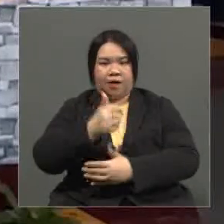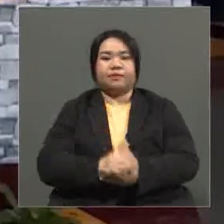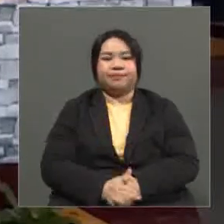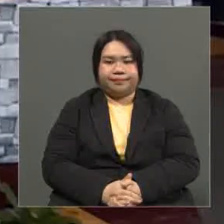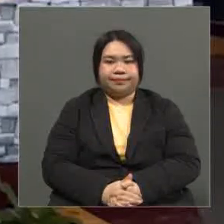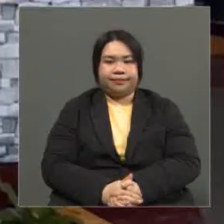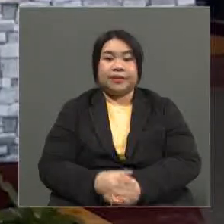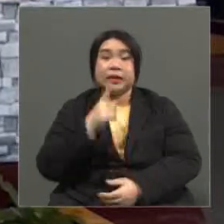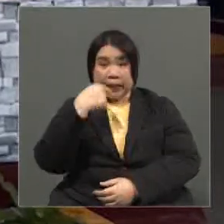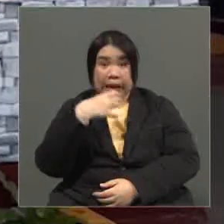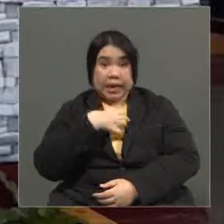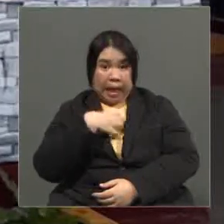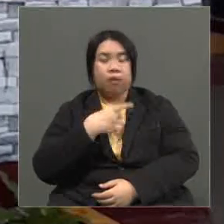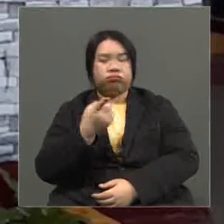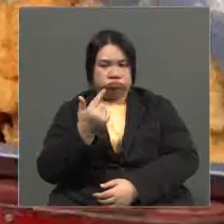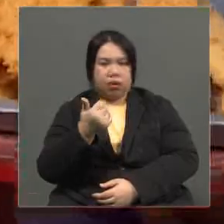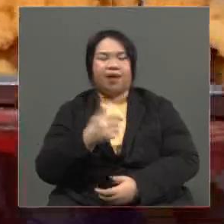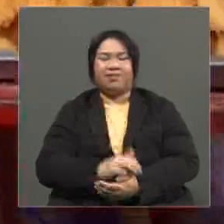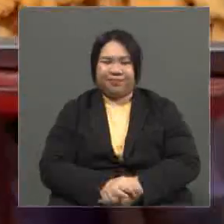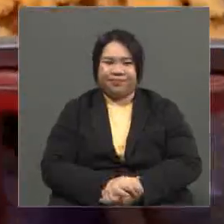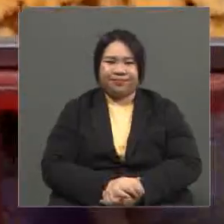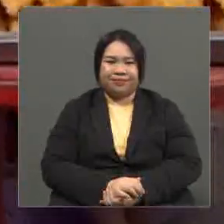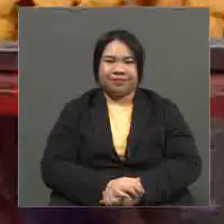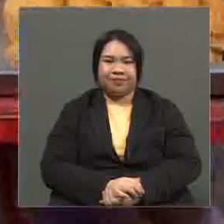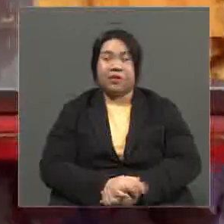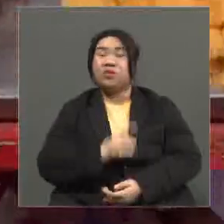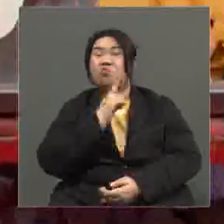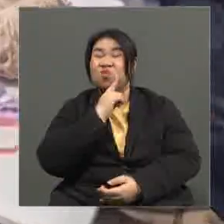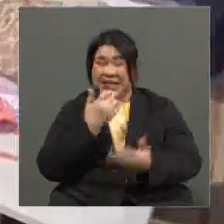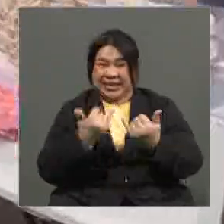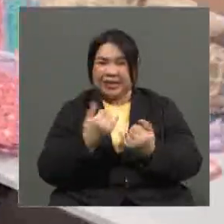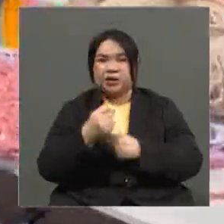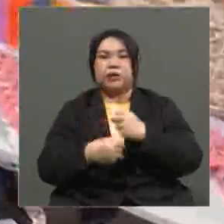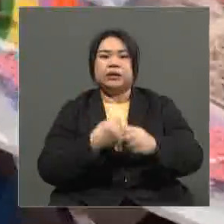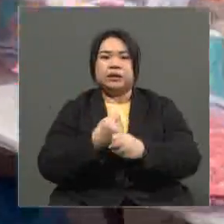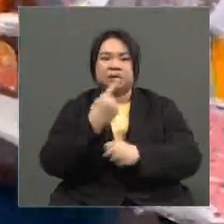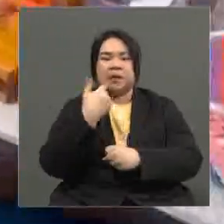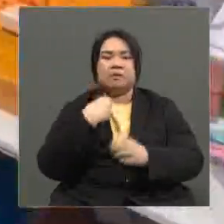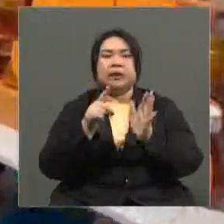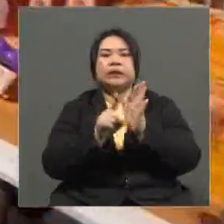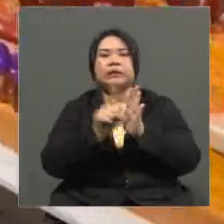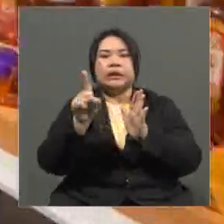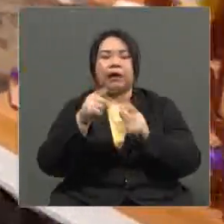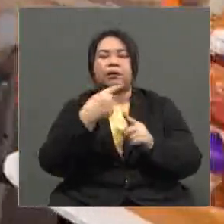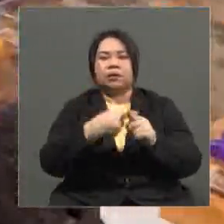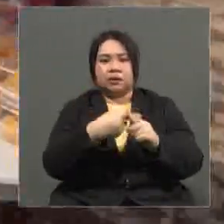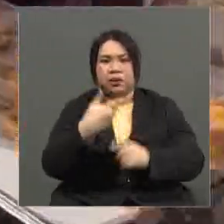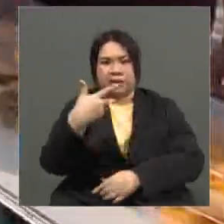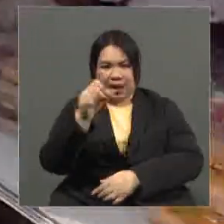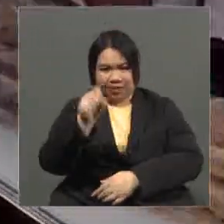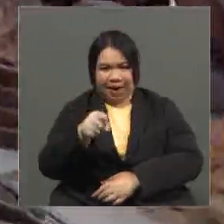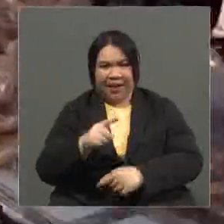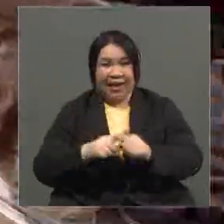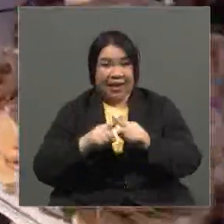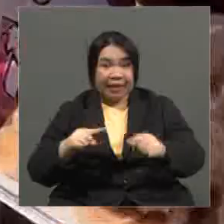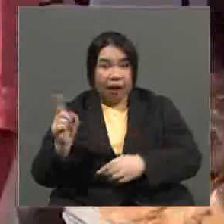ใจก็สามารถที่จะไปเที่ยวได้ย้ำก่อนนะคะว่าคือ 1ปีมีครั้งเดียวค่ะแม้ว่าอาจจะมีระยะเวลายาวนานไปจนถึงเดือนมกราคมปี